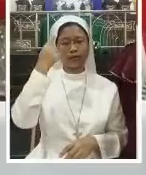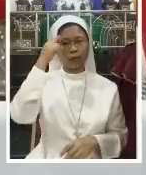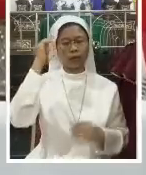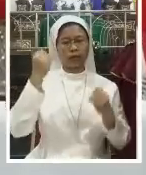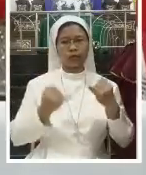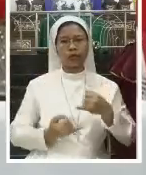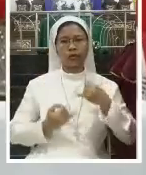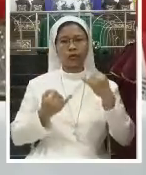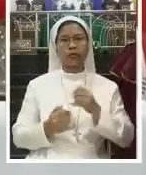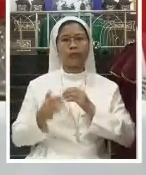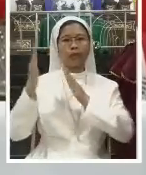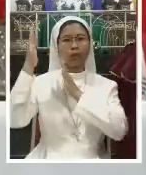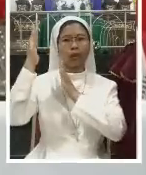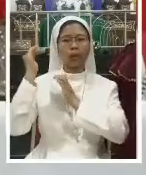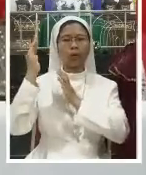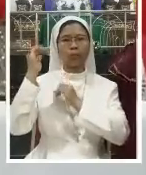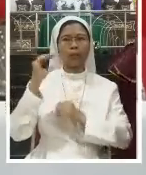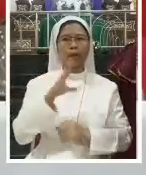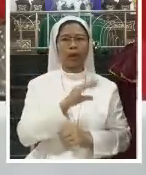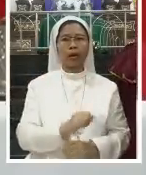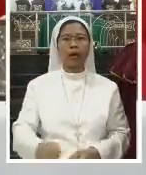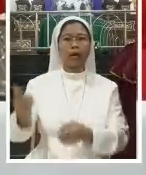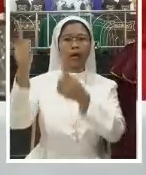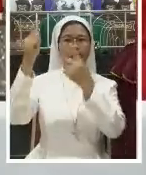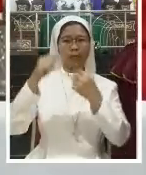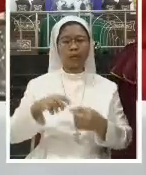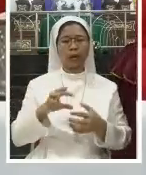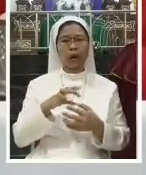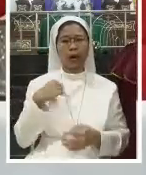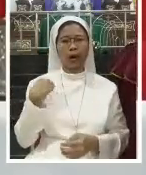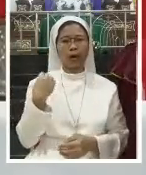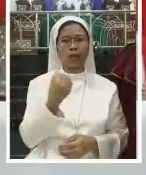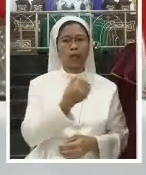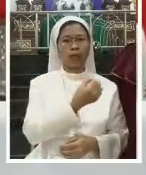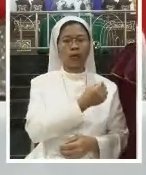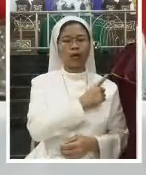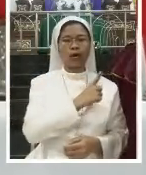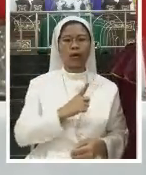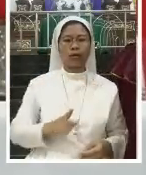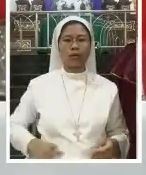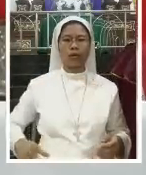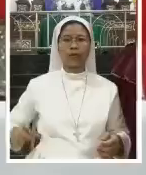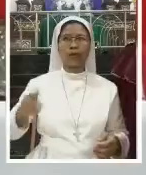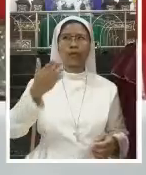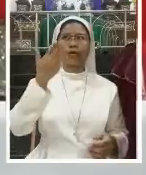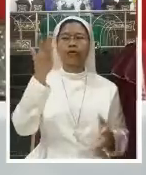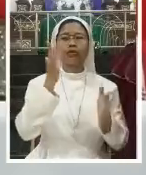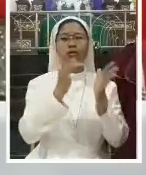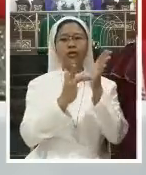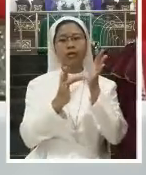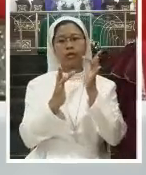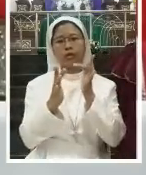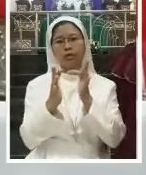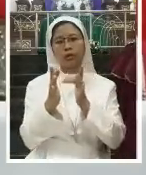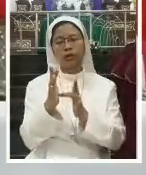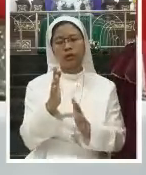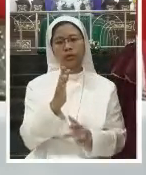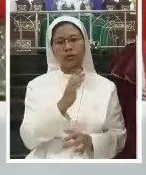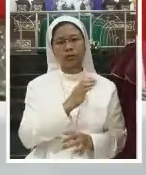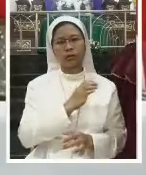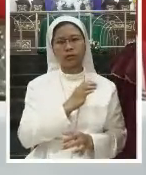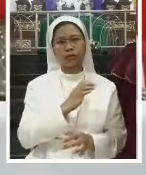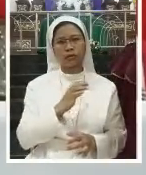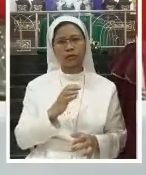kan maugmang paglaw masin pagdaton kang samong paraligtas na si